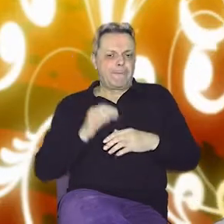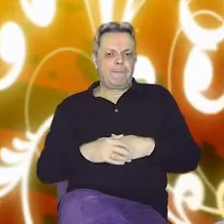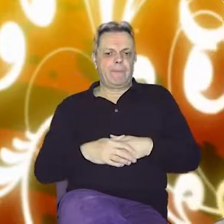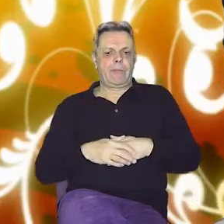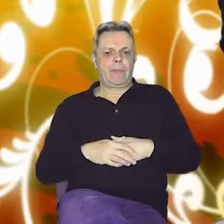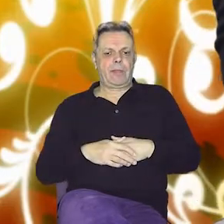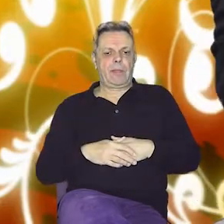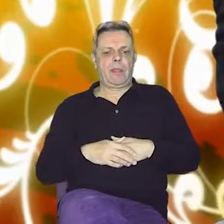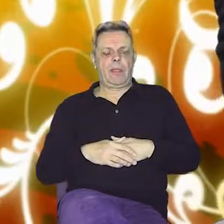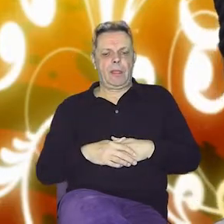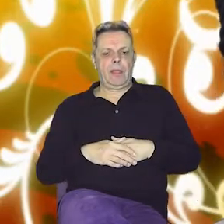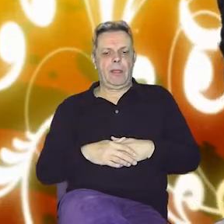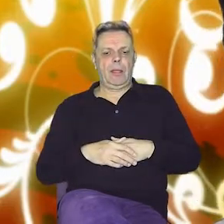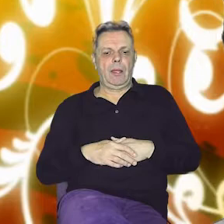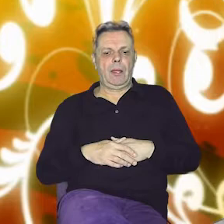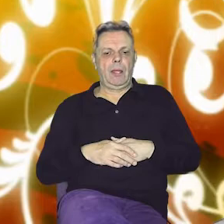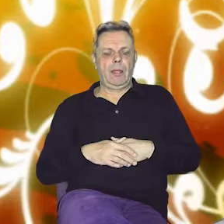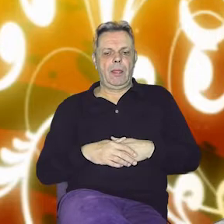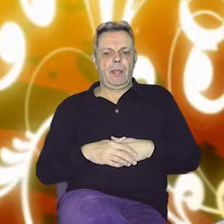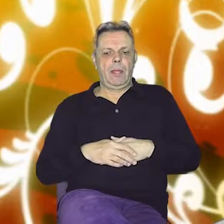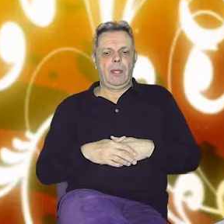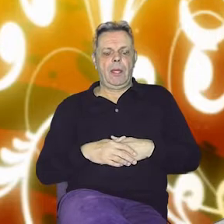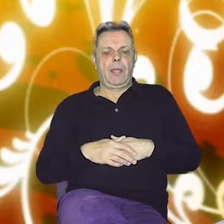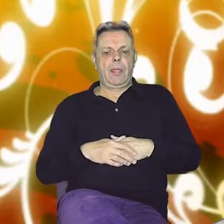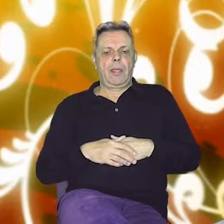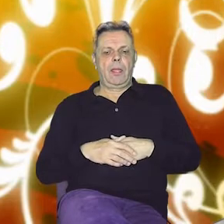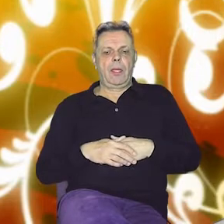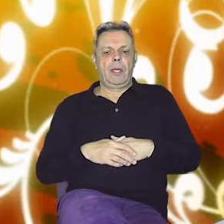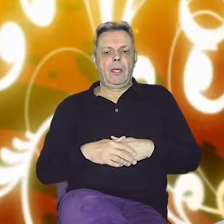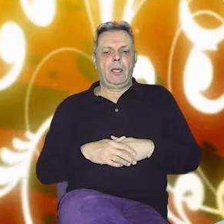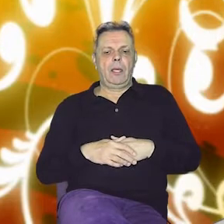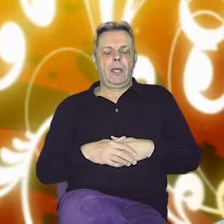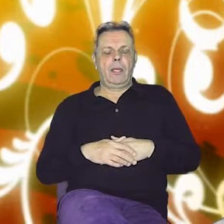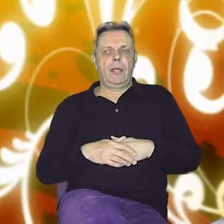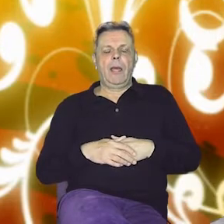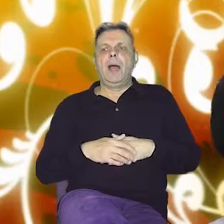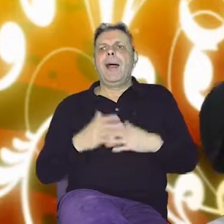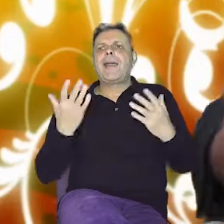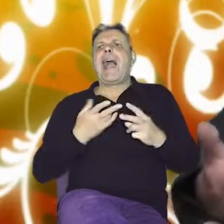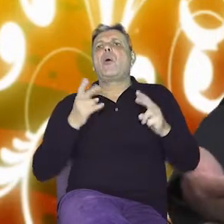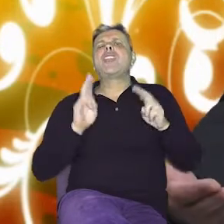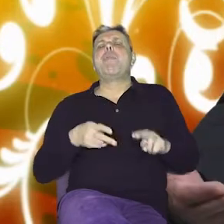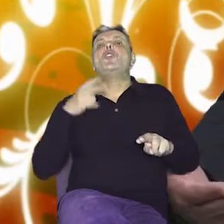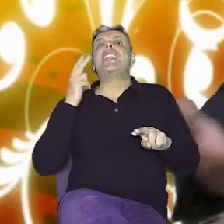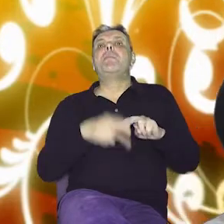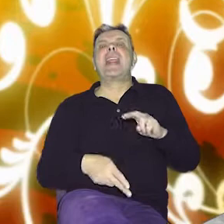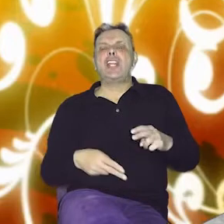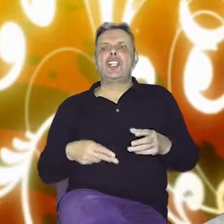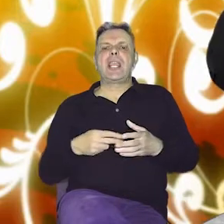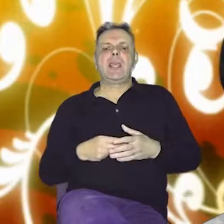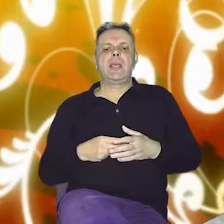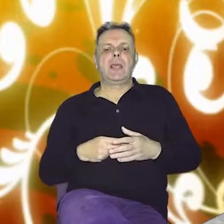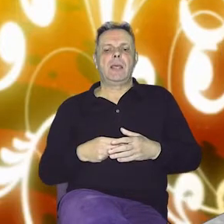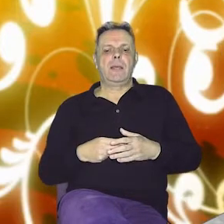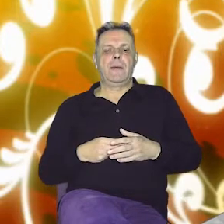taj način, ne pazimo. Na to. Evo dakle, na koji način se može spriječiti, ne